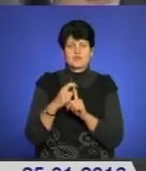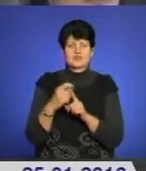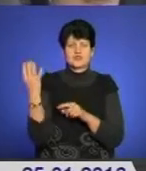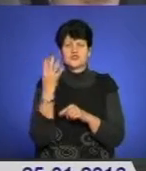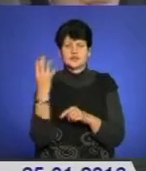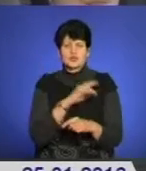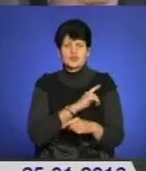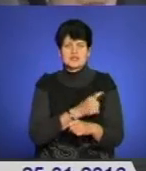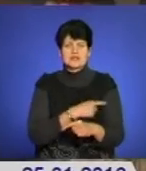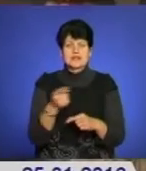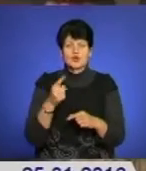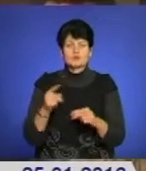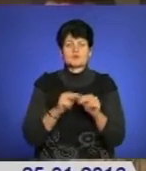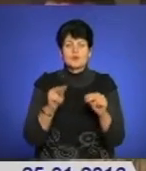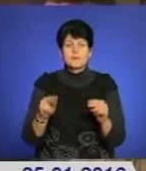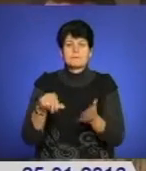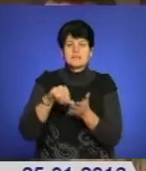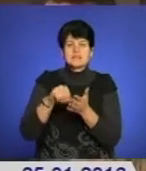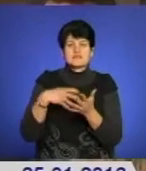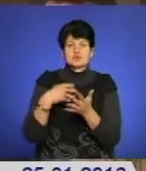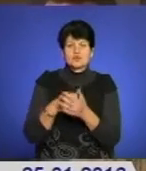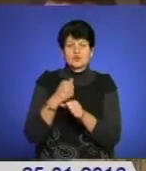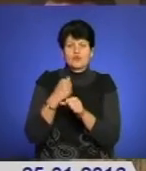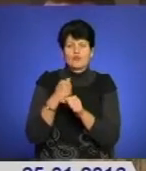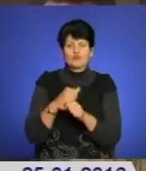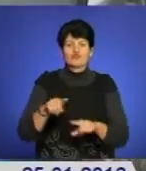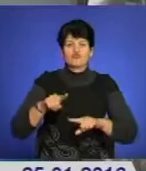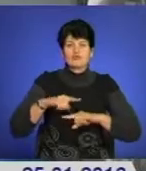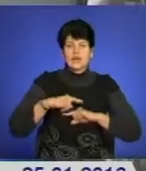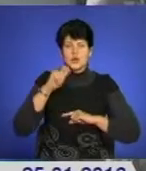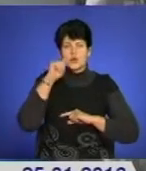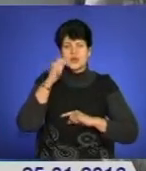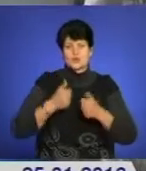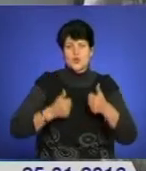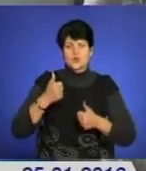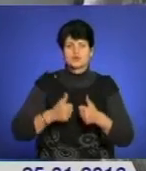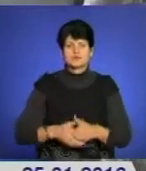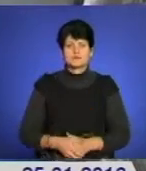сильніших тернопільських педагогів далі представить свої роботи у фіналі всеукраїнського конкурсу.